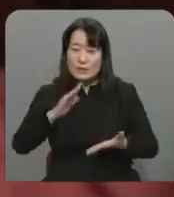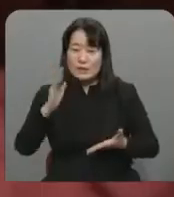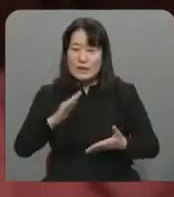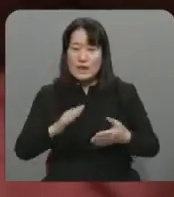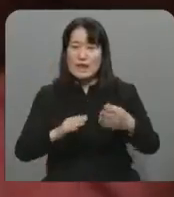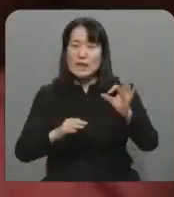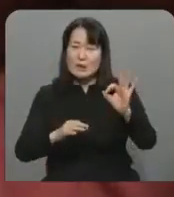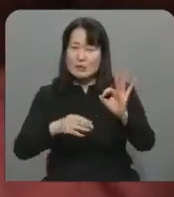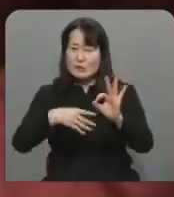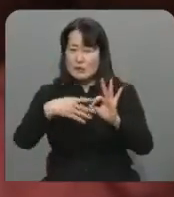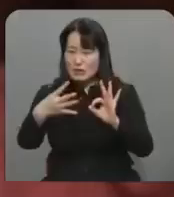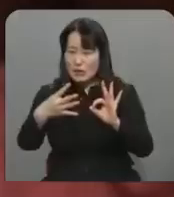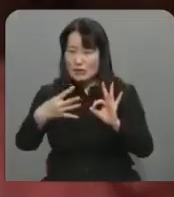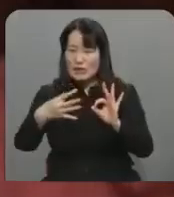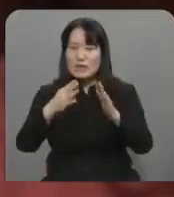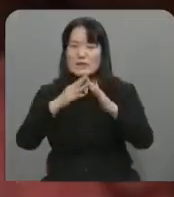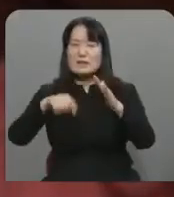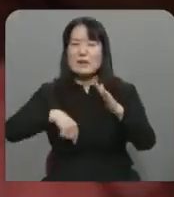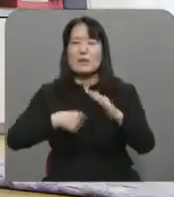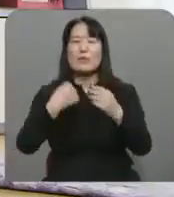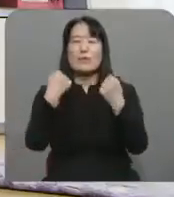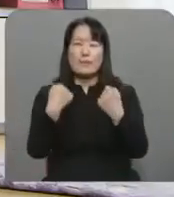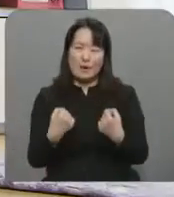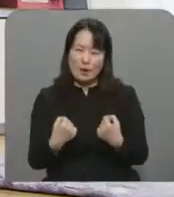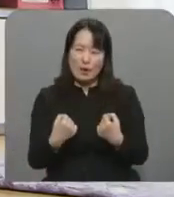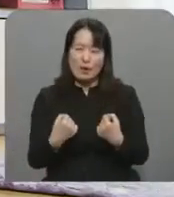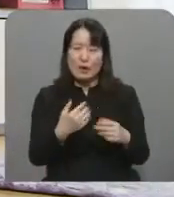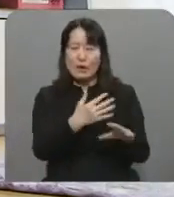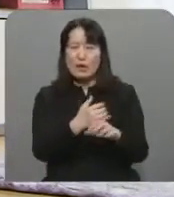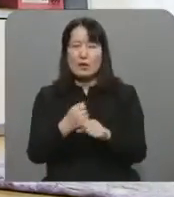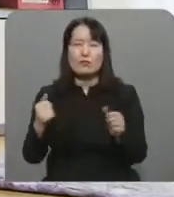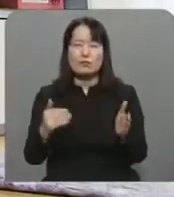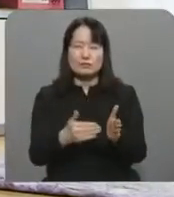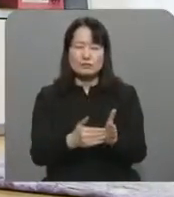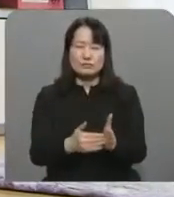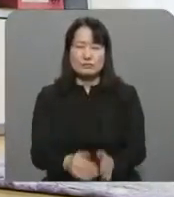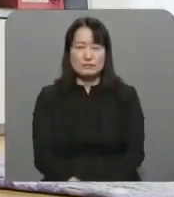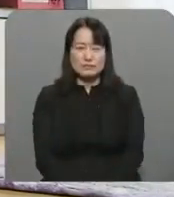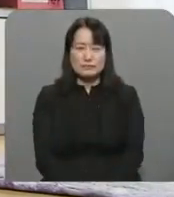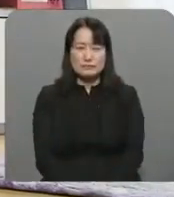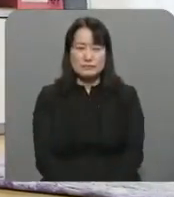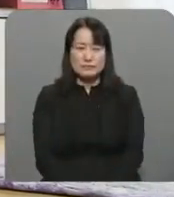집에 홀로 방치돼 있는 것으로 조사됐습니다. KBS 뉴스 하초입니다.